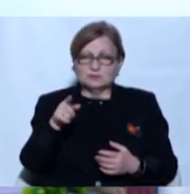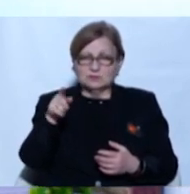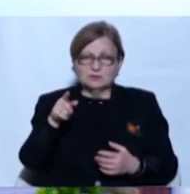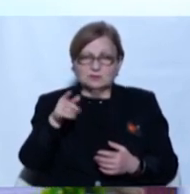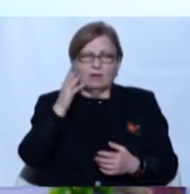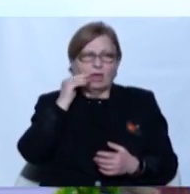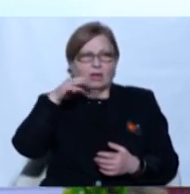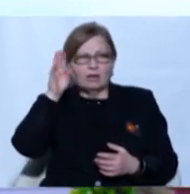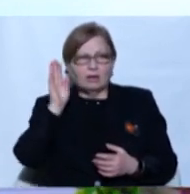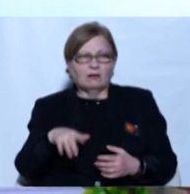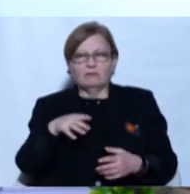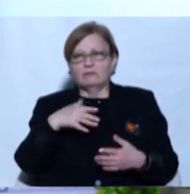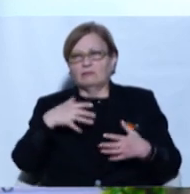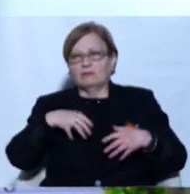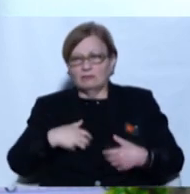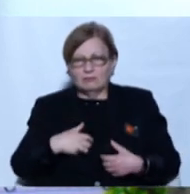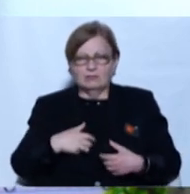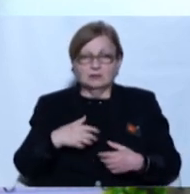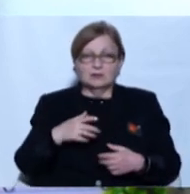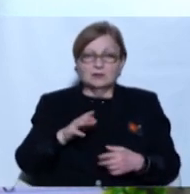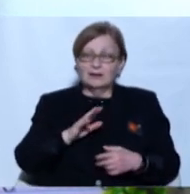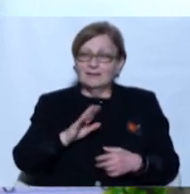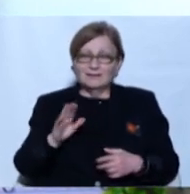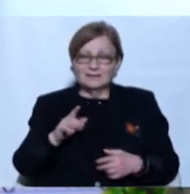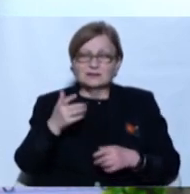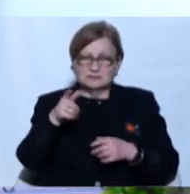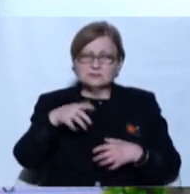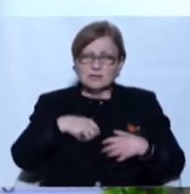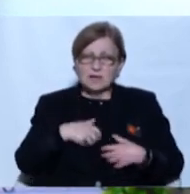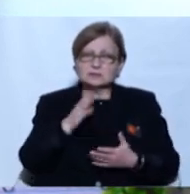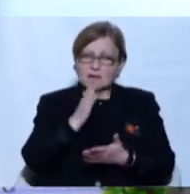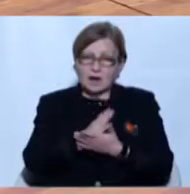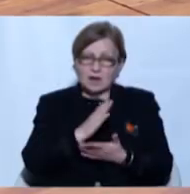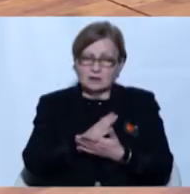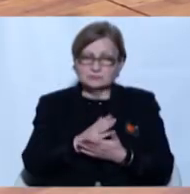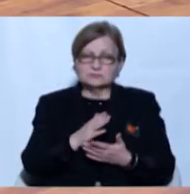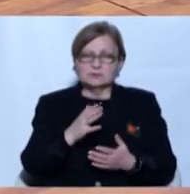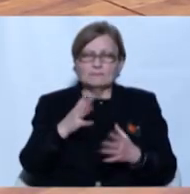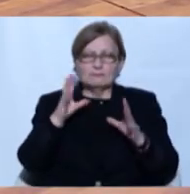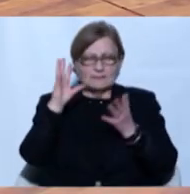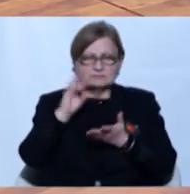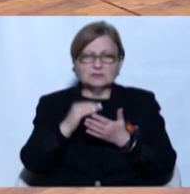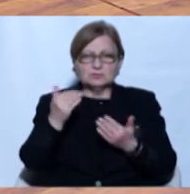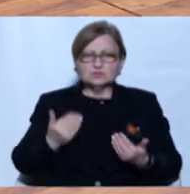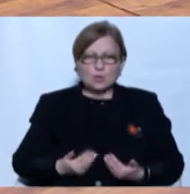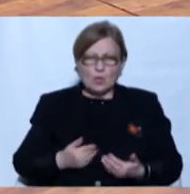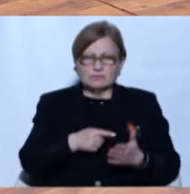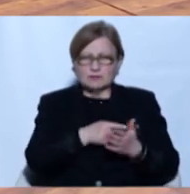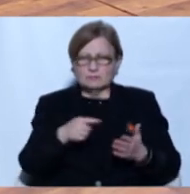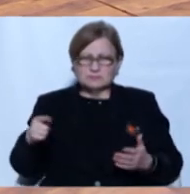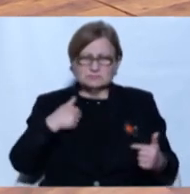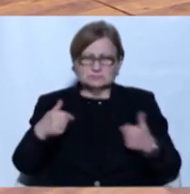ეს ერთწუთად არ უნდა წარმოვიდგინოთ. მიუხედავად იმისა, რომ ტრაგიზმი გაზდევს მის ცხოვრებას მთლიანად და მის